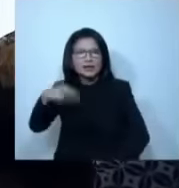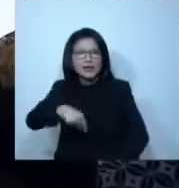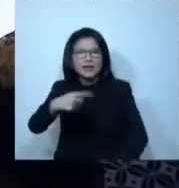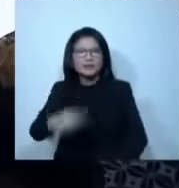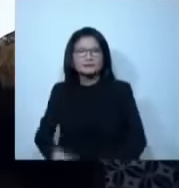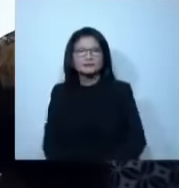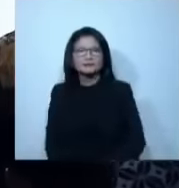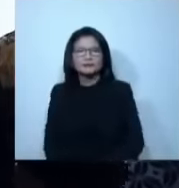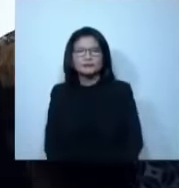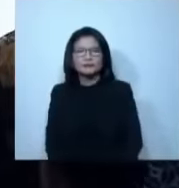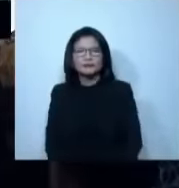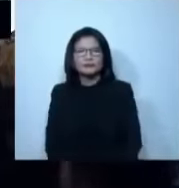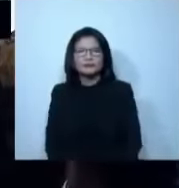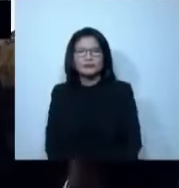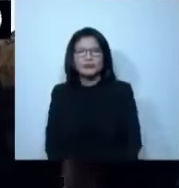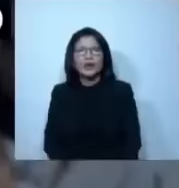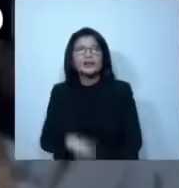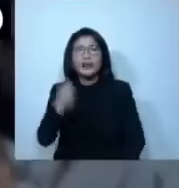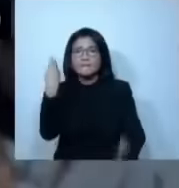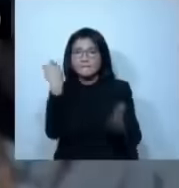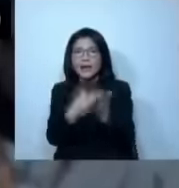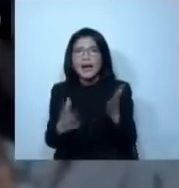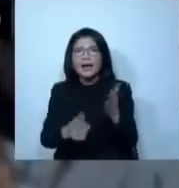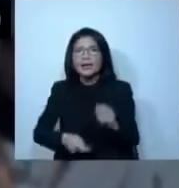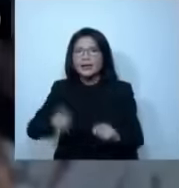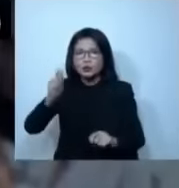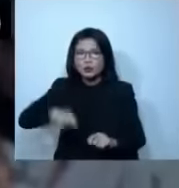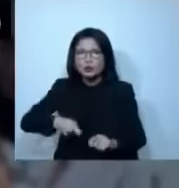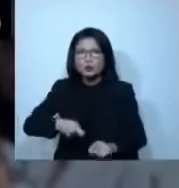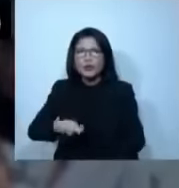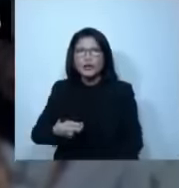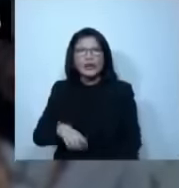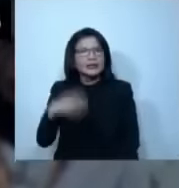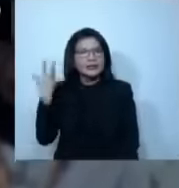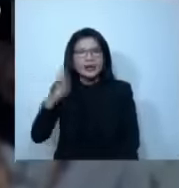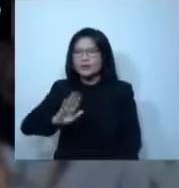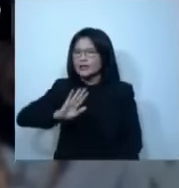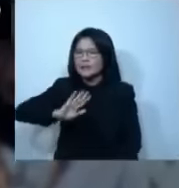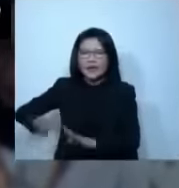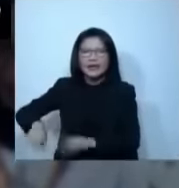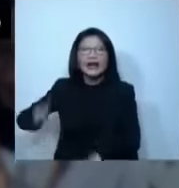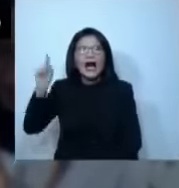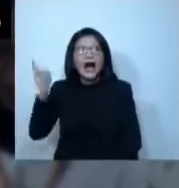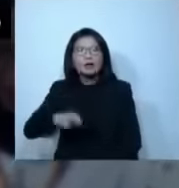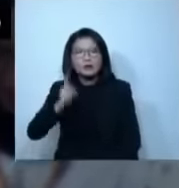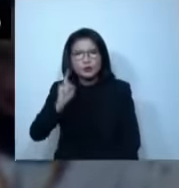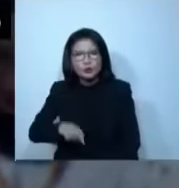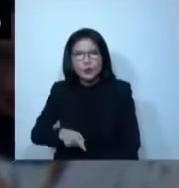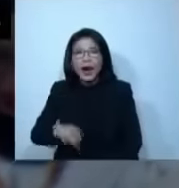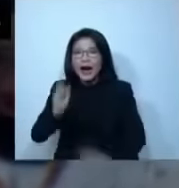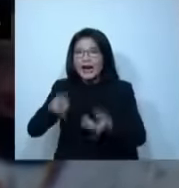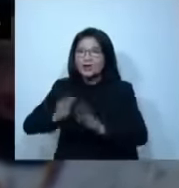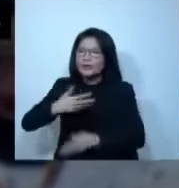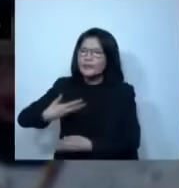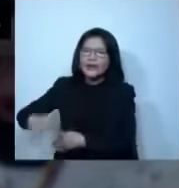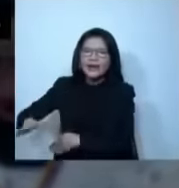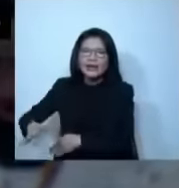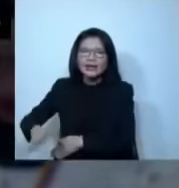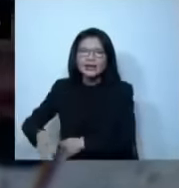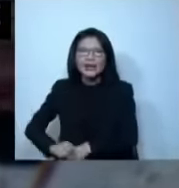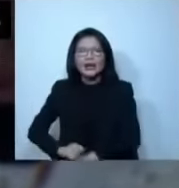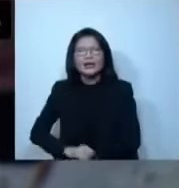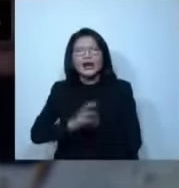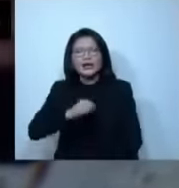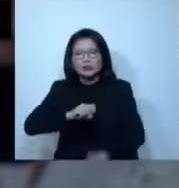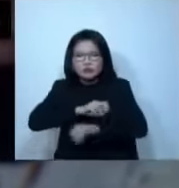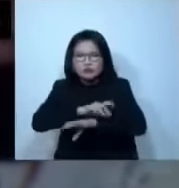sekarang. Setiap pelanggaran hukum tidak boleh dibiarkan tak dihukum. Karena apabila dibiarkan, dia akan menular